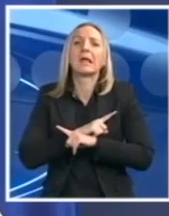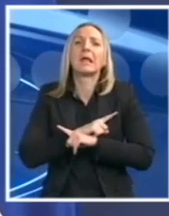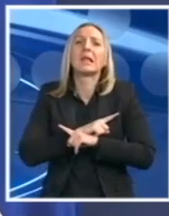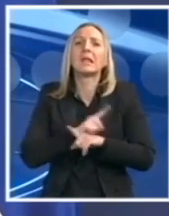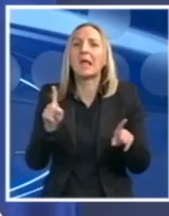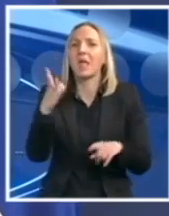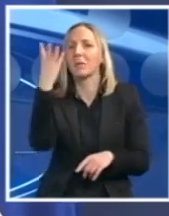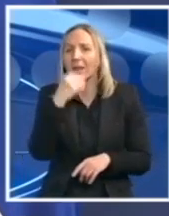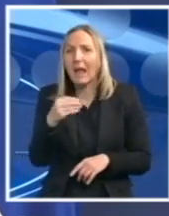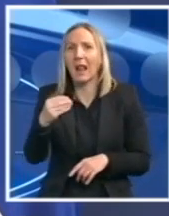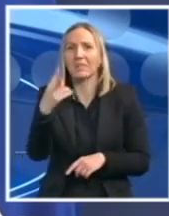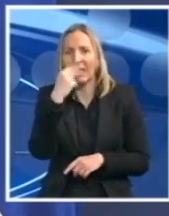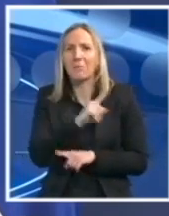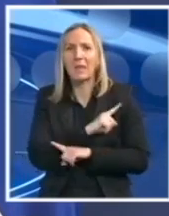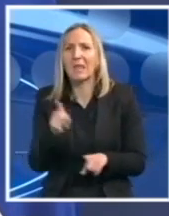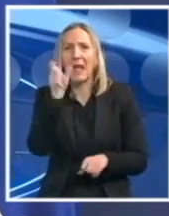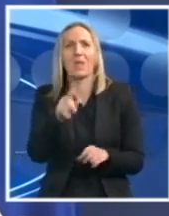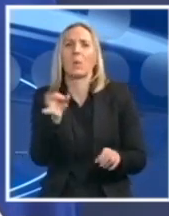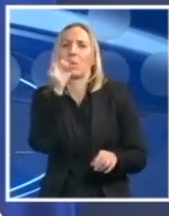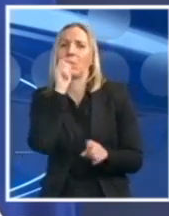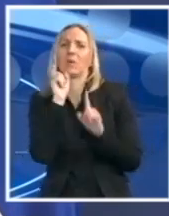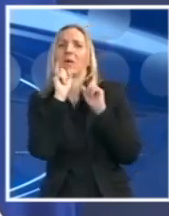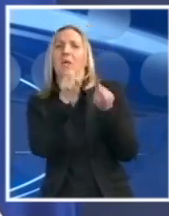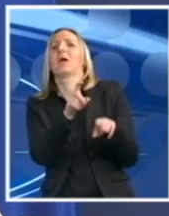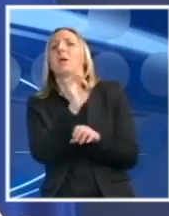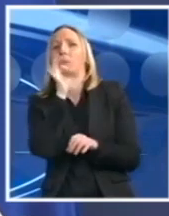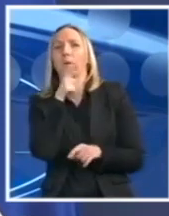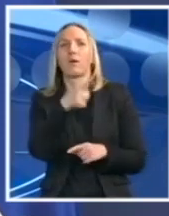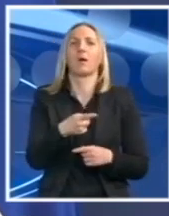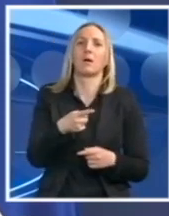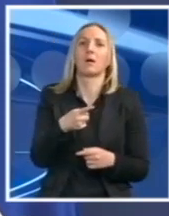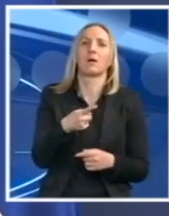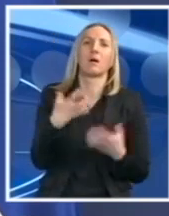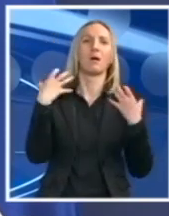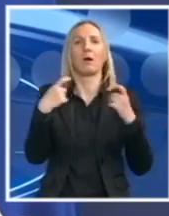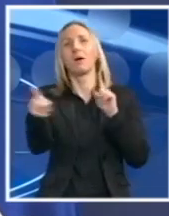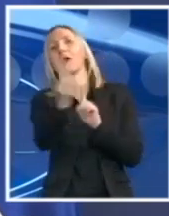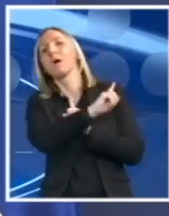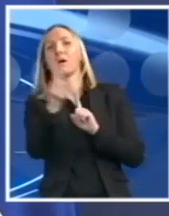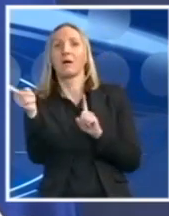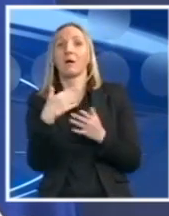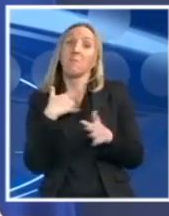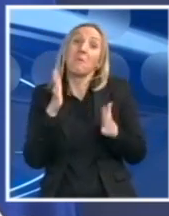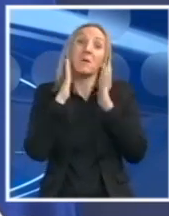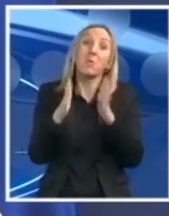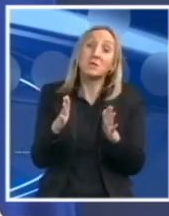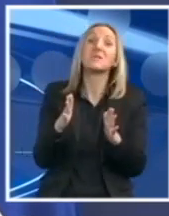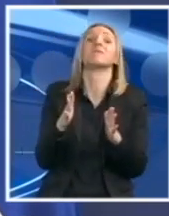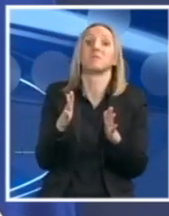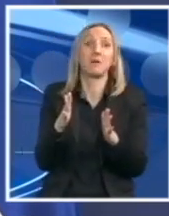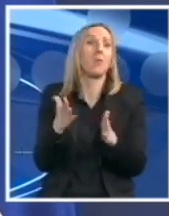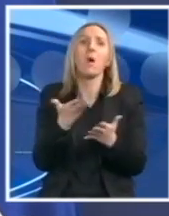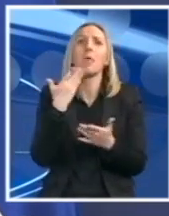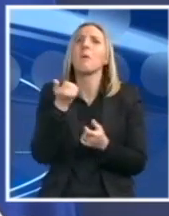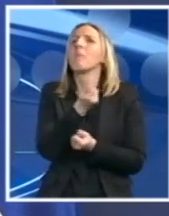banalne prehlade, ni grip, da to ne može na njih i pretpostavljamo da nema veliki broj osoba koji bi svesno tako